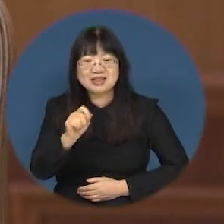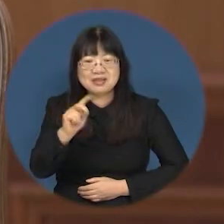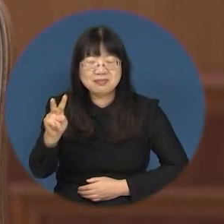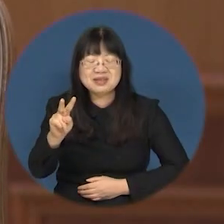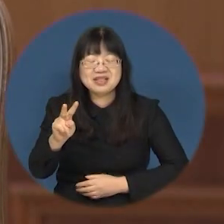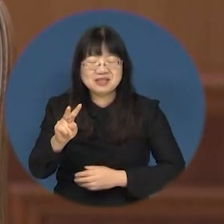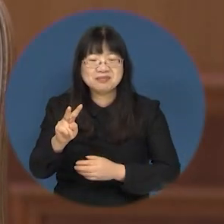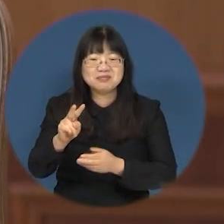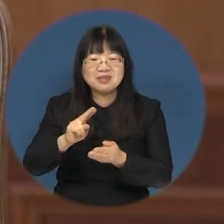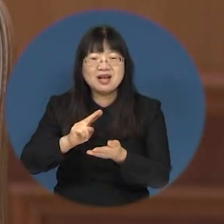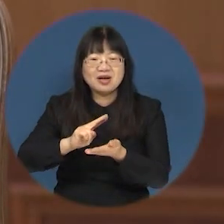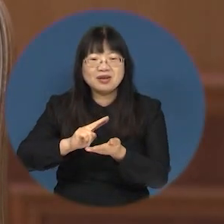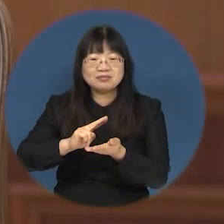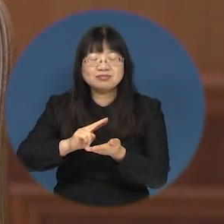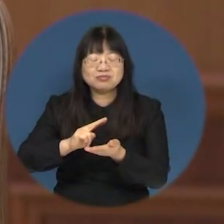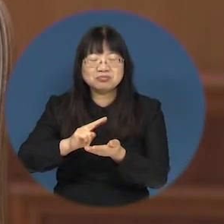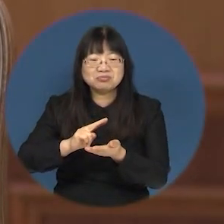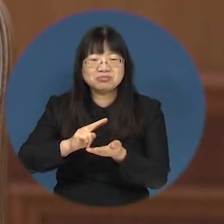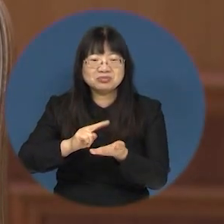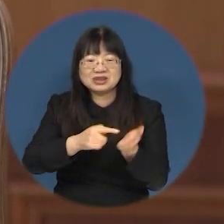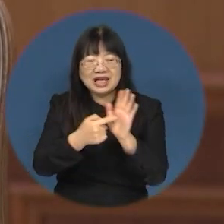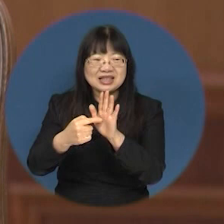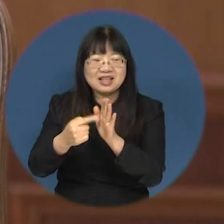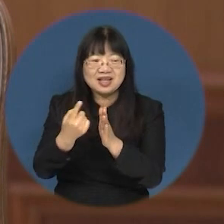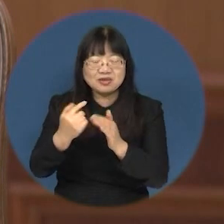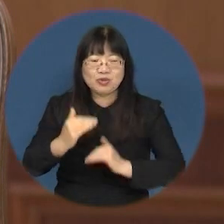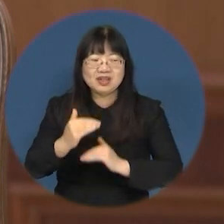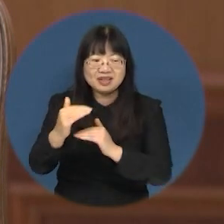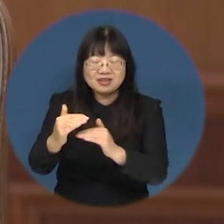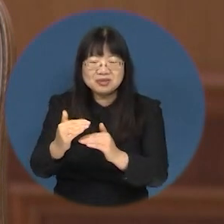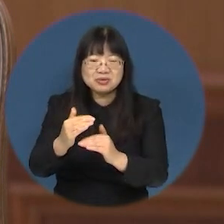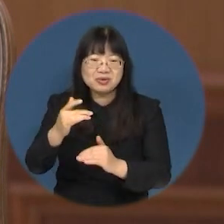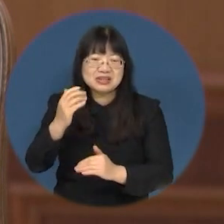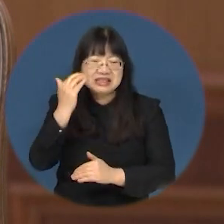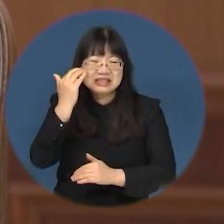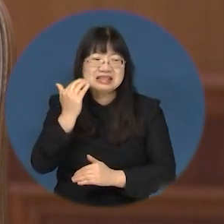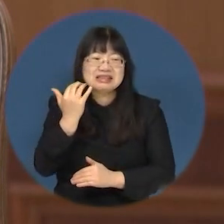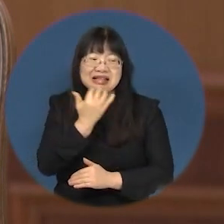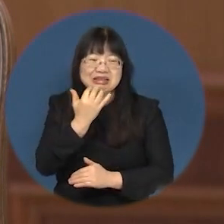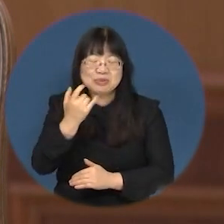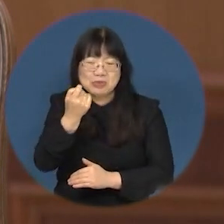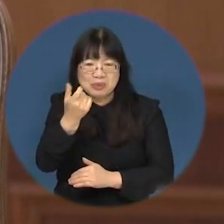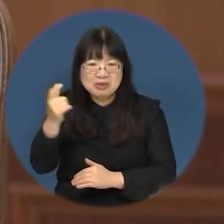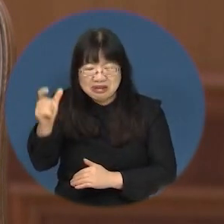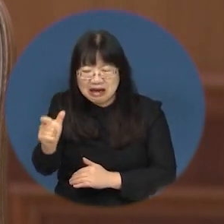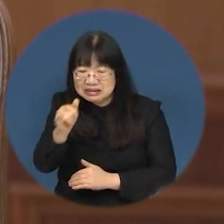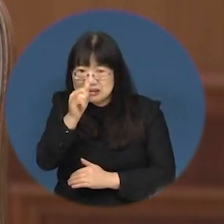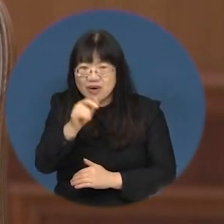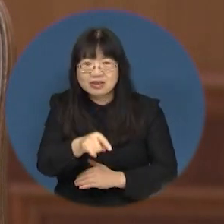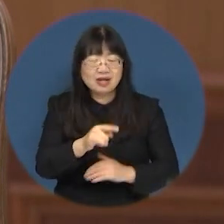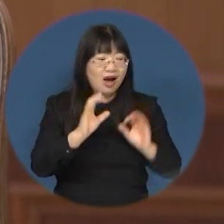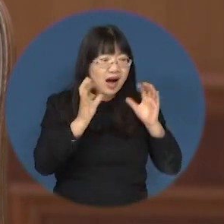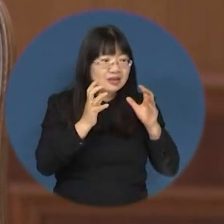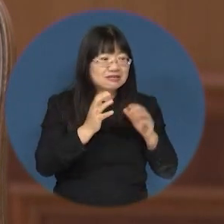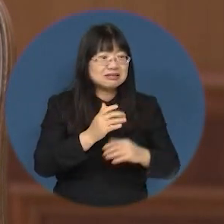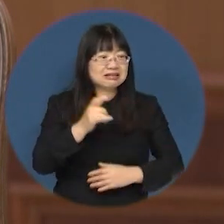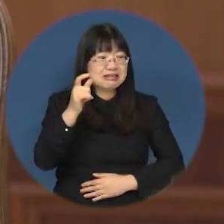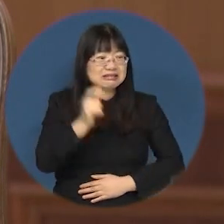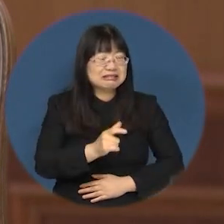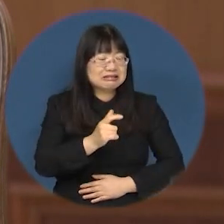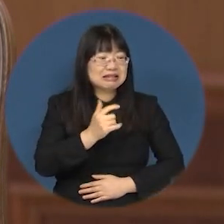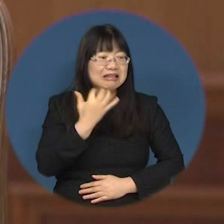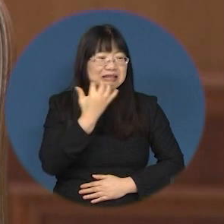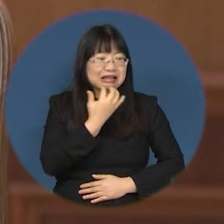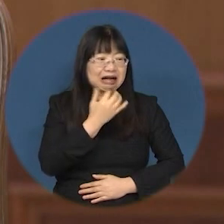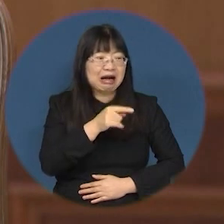나온 거예요. 그런데 문제는 이제 그 짙은 녹색을 그 당시에 받아들인 아이들은 다 그 둘리 색깔이